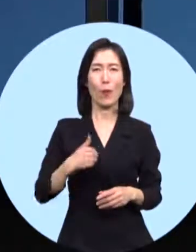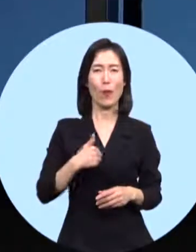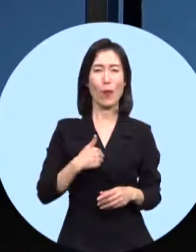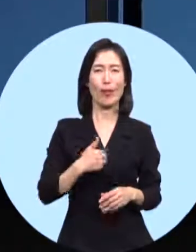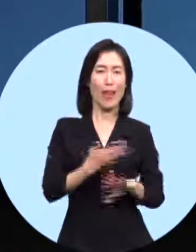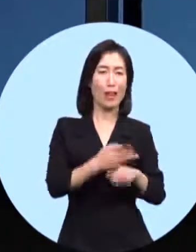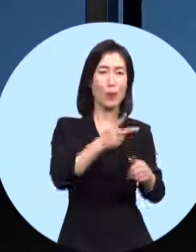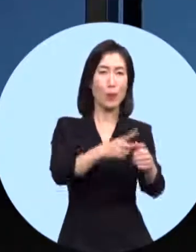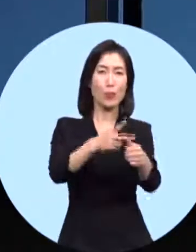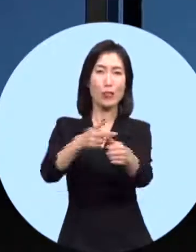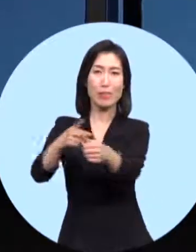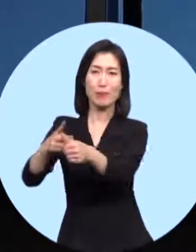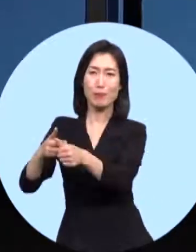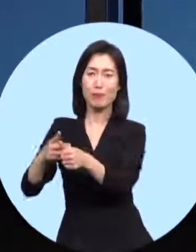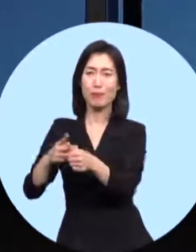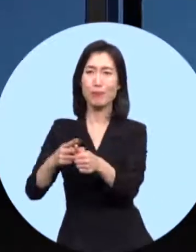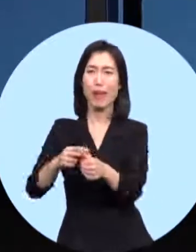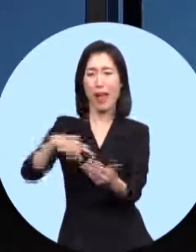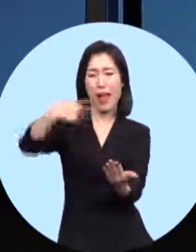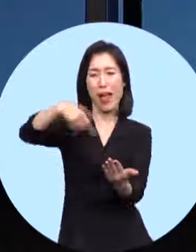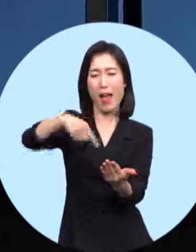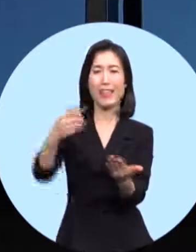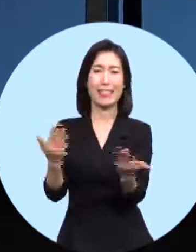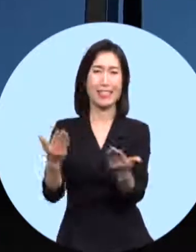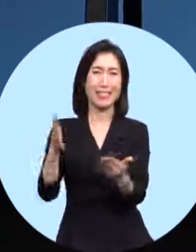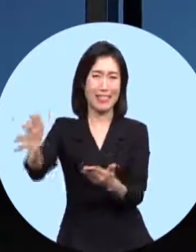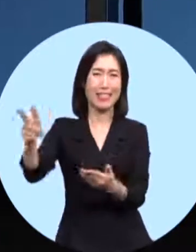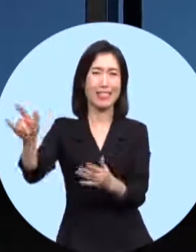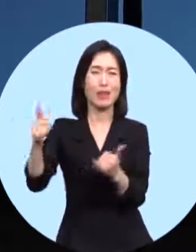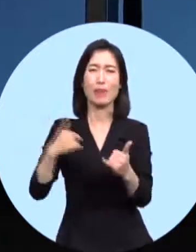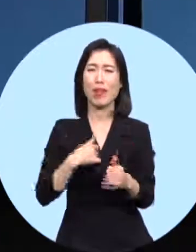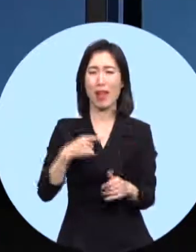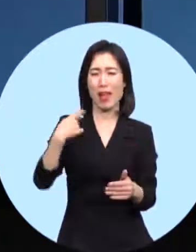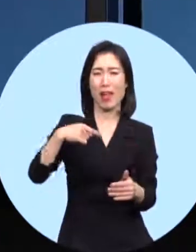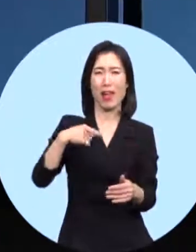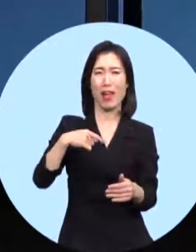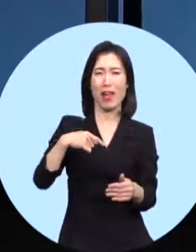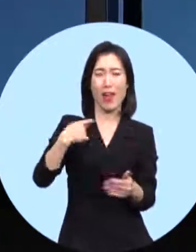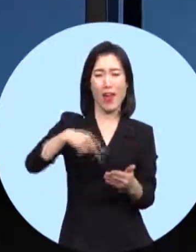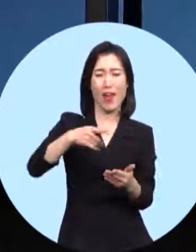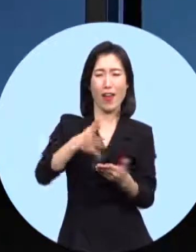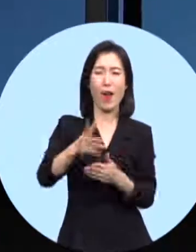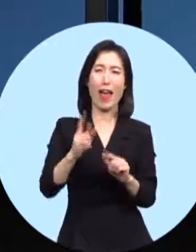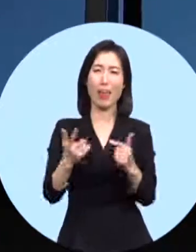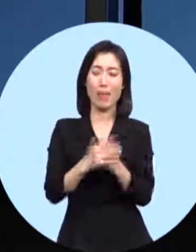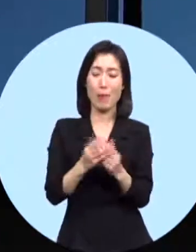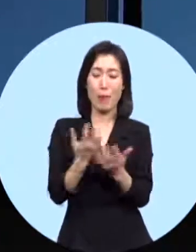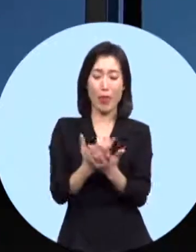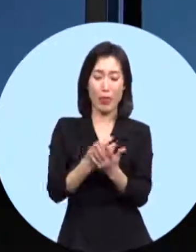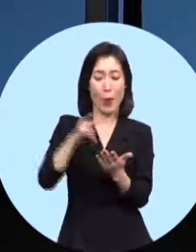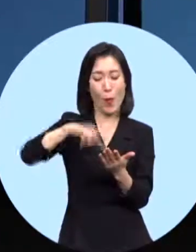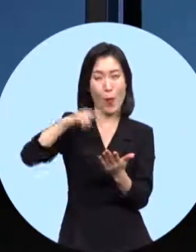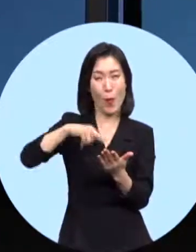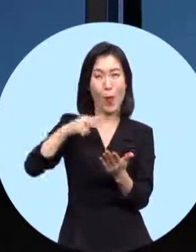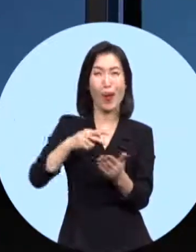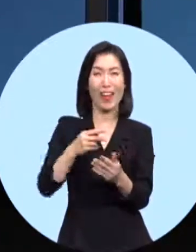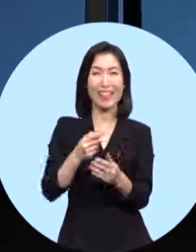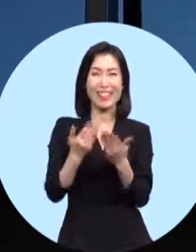교수님들처럼 뭐 이렇게 가르치는 입장이 아니다 보니까 저는 원고를 중심으로 말씀을 드리겠습니다.